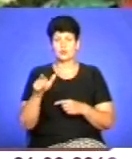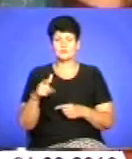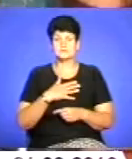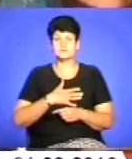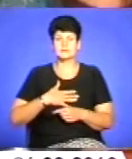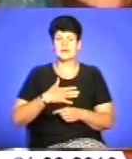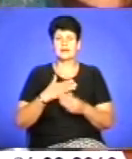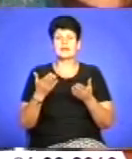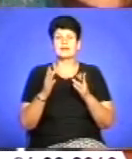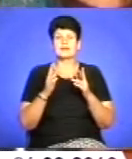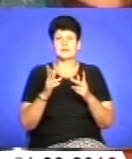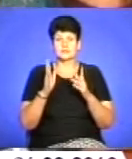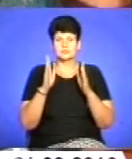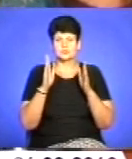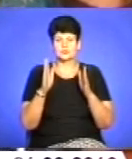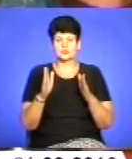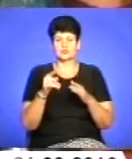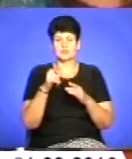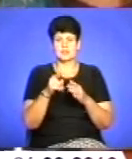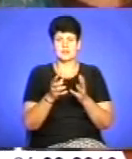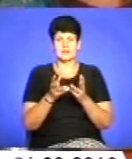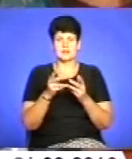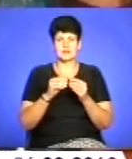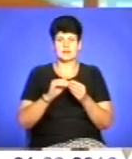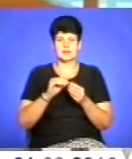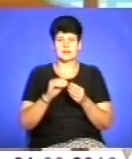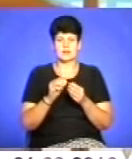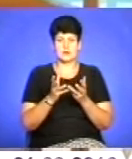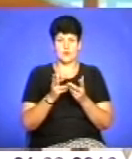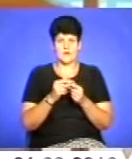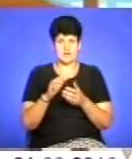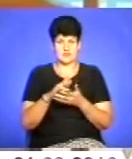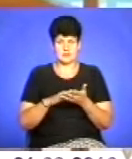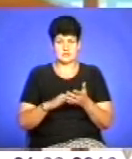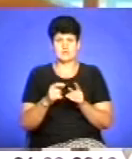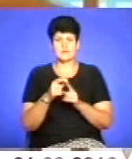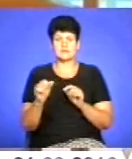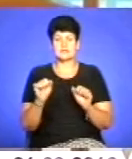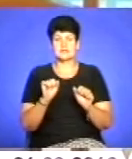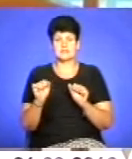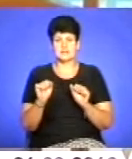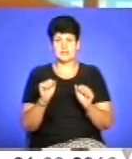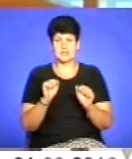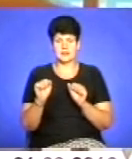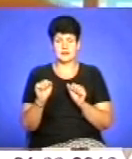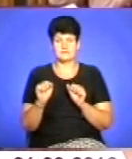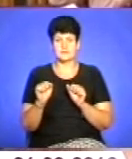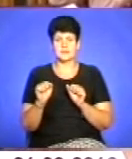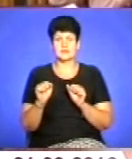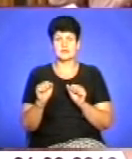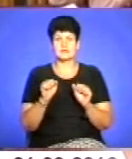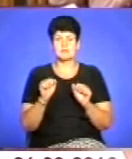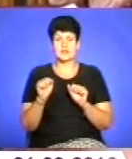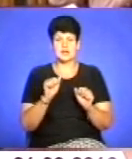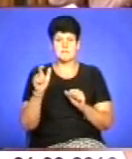турбує, яким чином відбуватиметься їх нарахування надалі. За словами керівника департаменту соцзахисту,